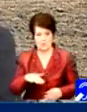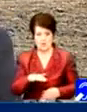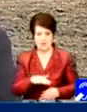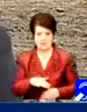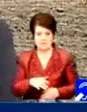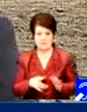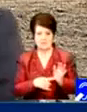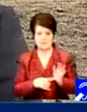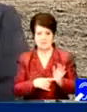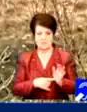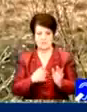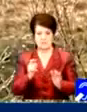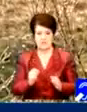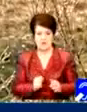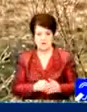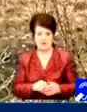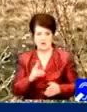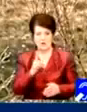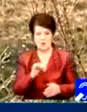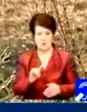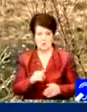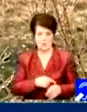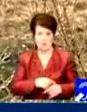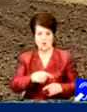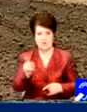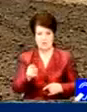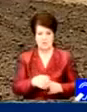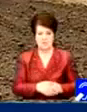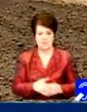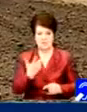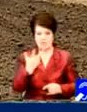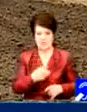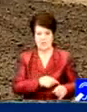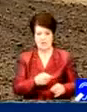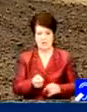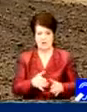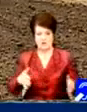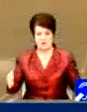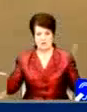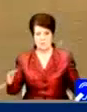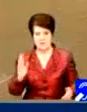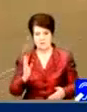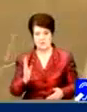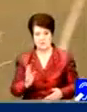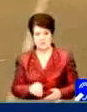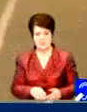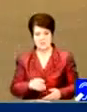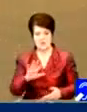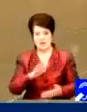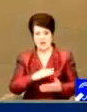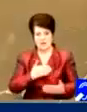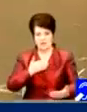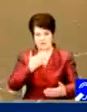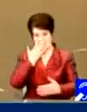este de 6 hectare, cu lungime de aproximativ 3 km și lățime de 40 de metri de la oglinda apei.